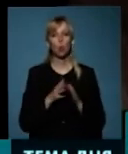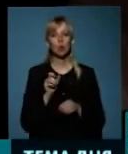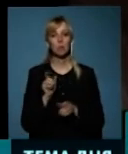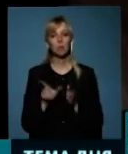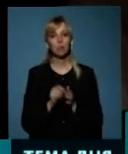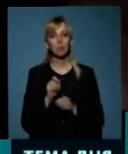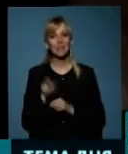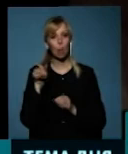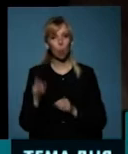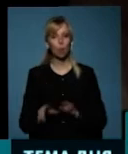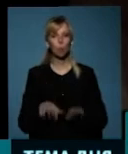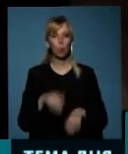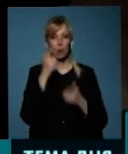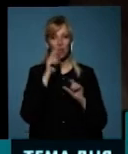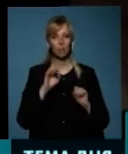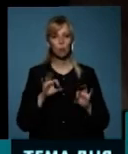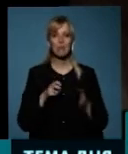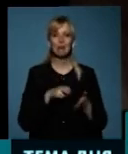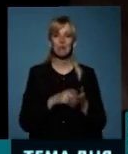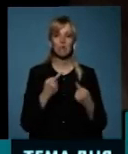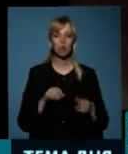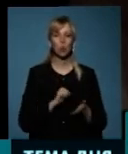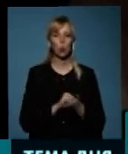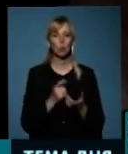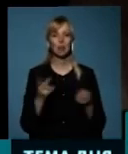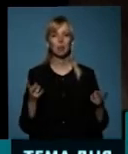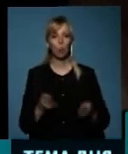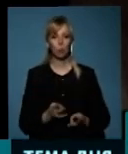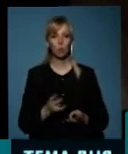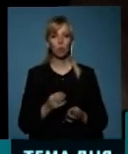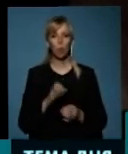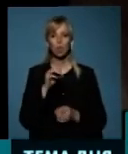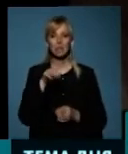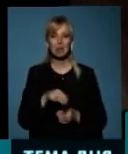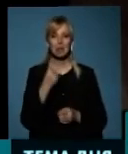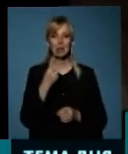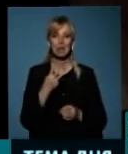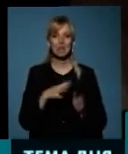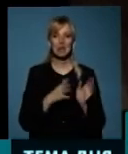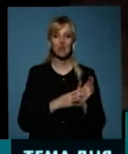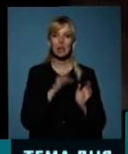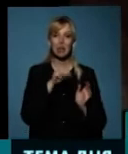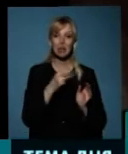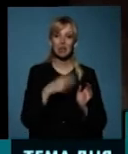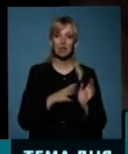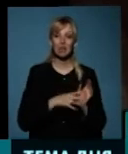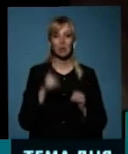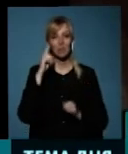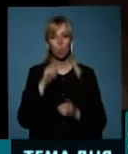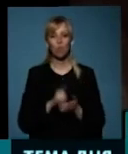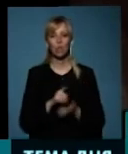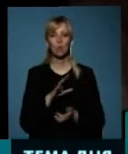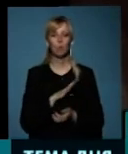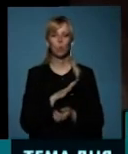замовником, потім інформаційний лист і інші документи, які необхідні по статті 39. Стаття 39, це, ви знаєте, повинен